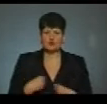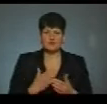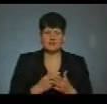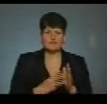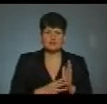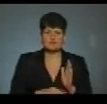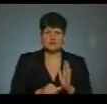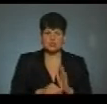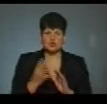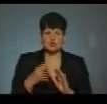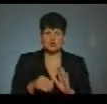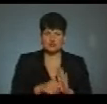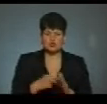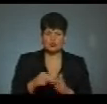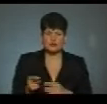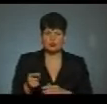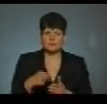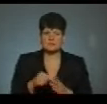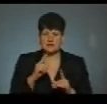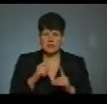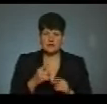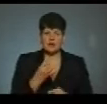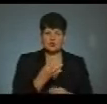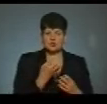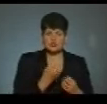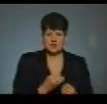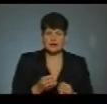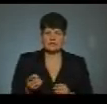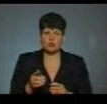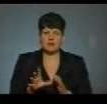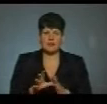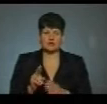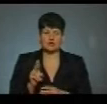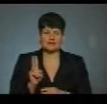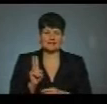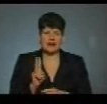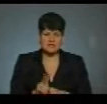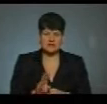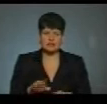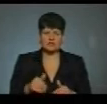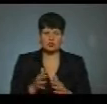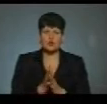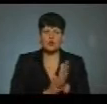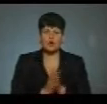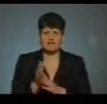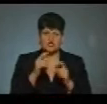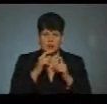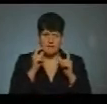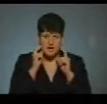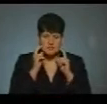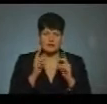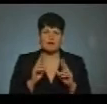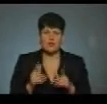86. 46 закупила Тернопільська міська рада і ще 40 – Тернопіль-Електротранс. Також працівникам видають рукавички та маски.